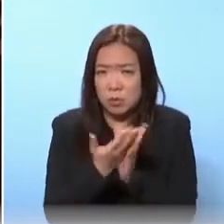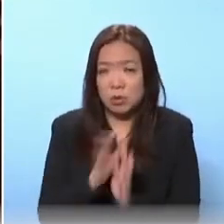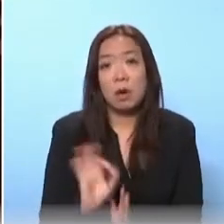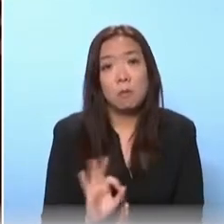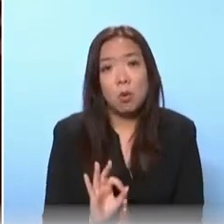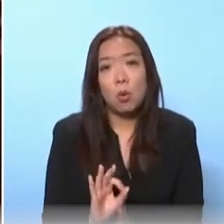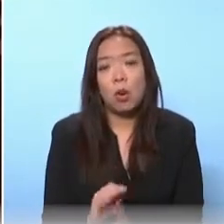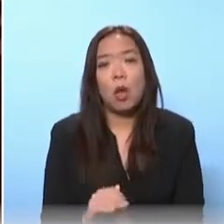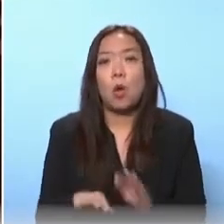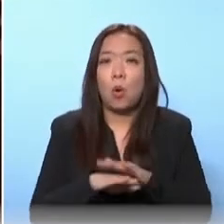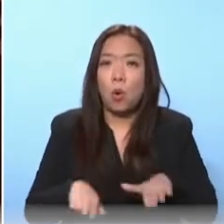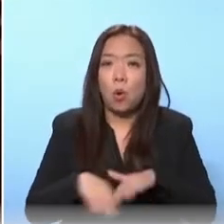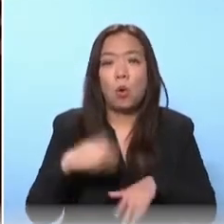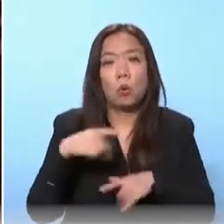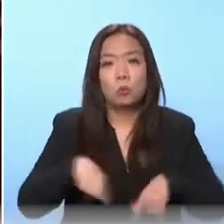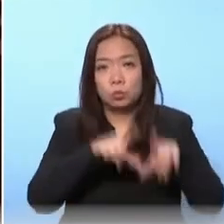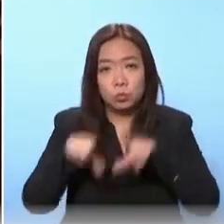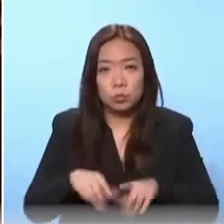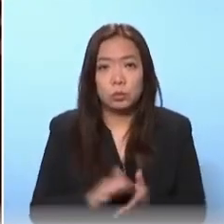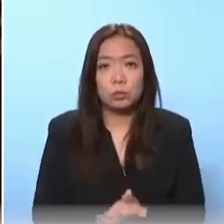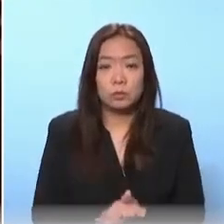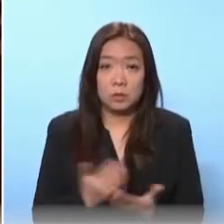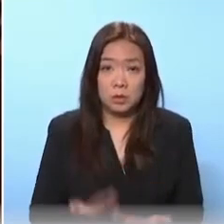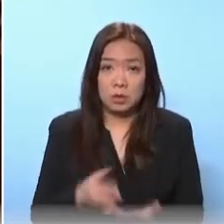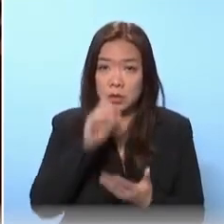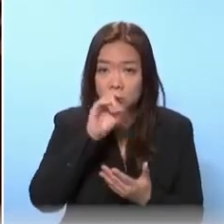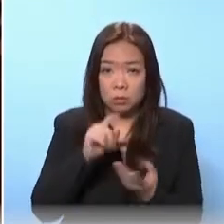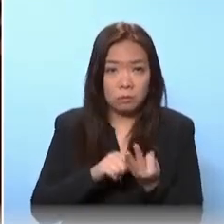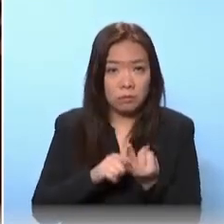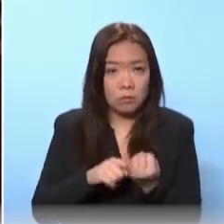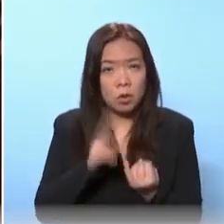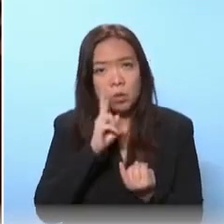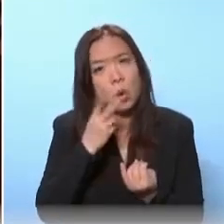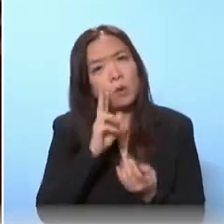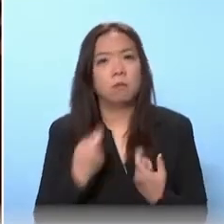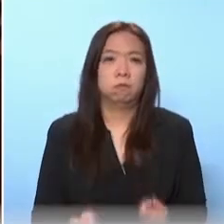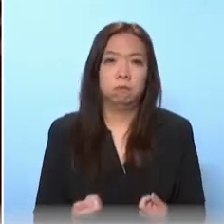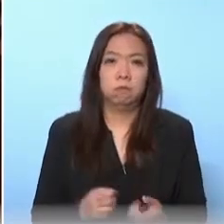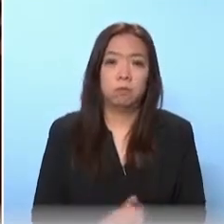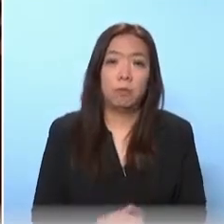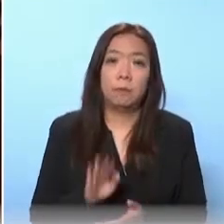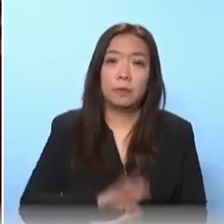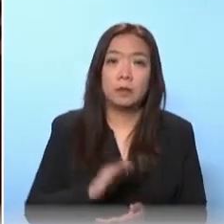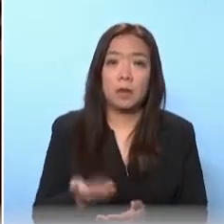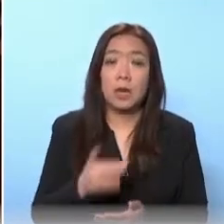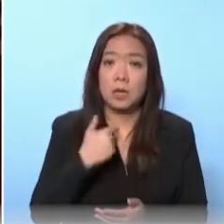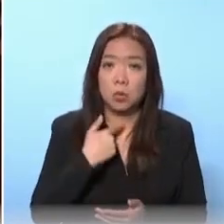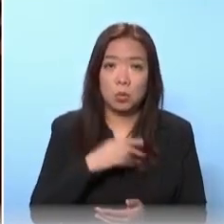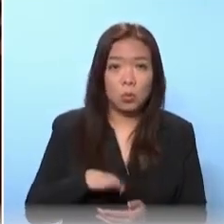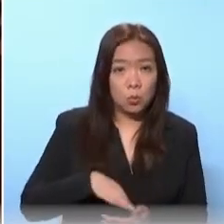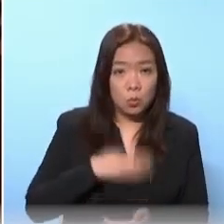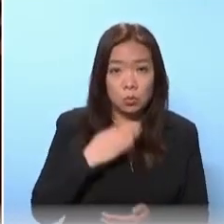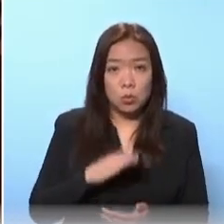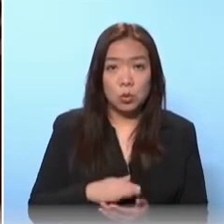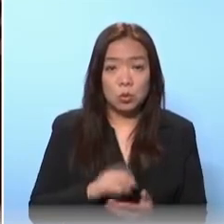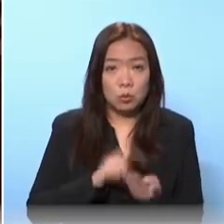咁雖然以上嘅種種咧講出嚟聽落咧都係好似好平凡嘅事，咁但係咧要滿足到